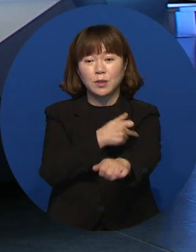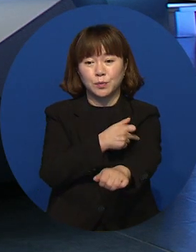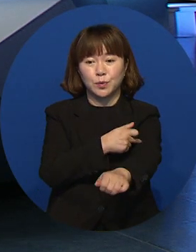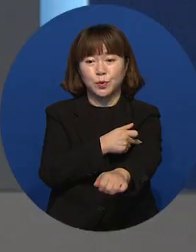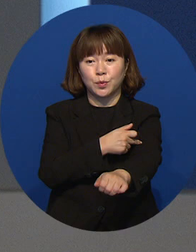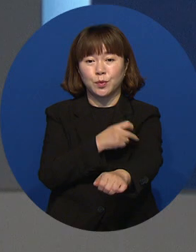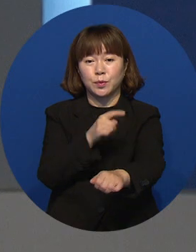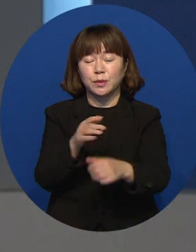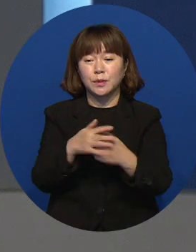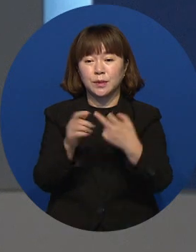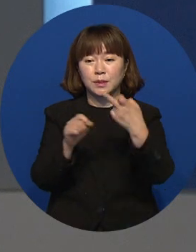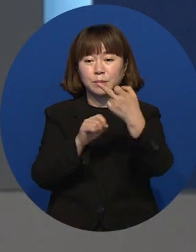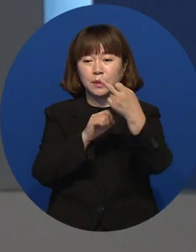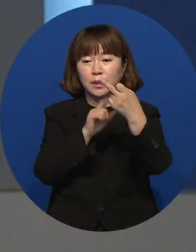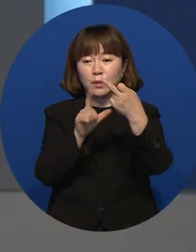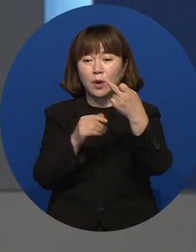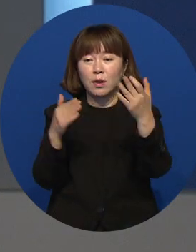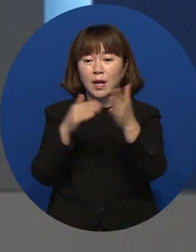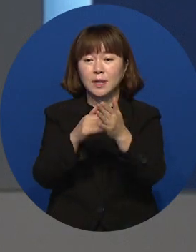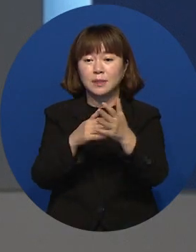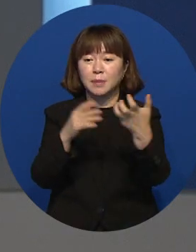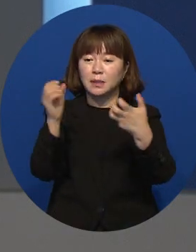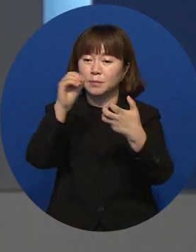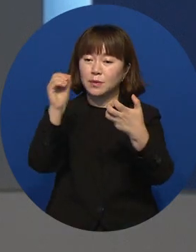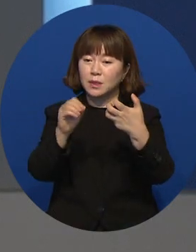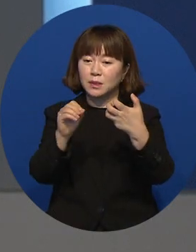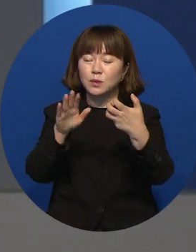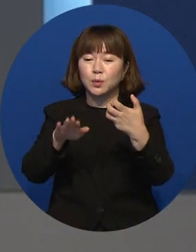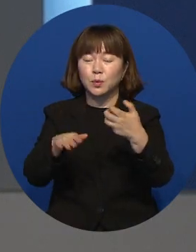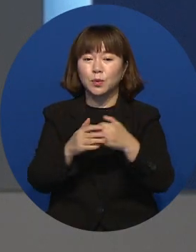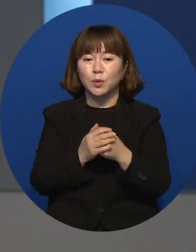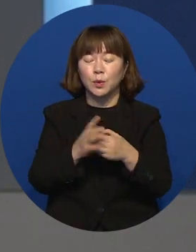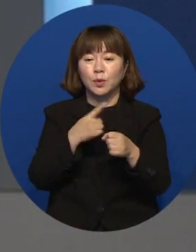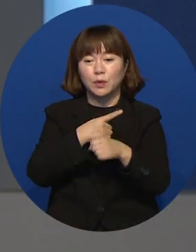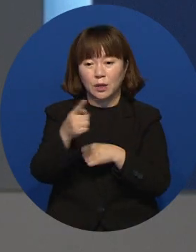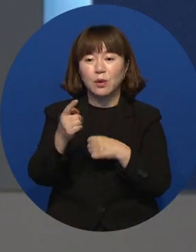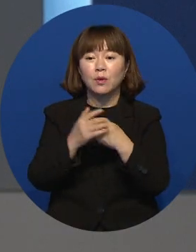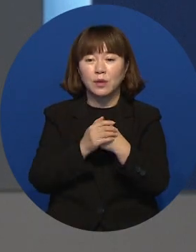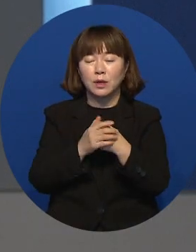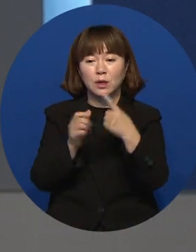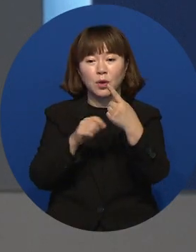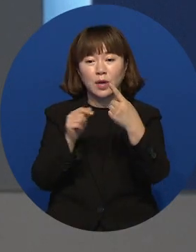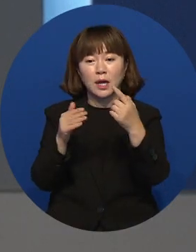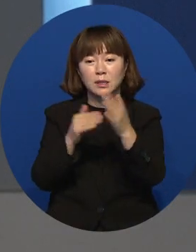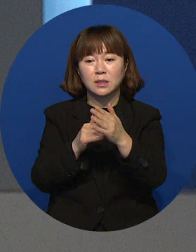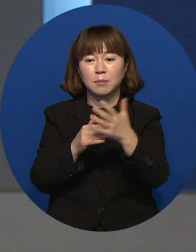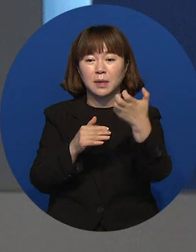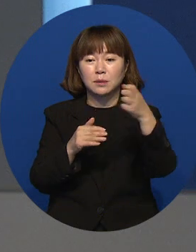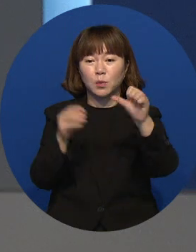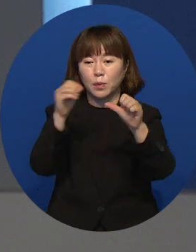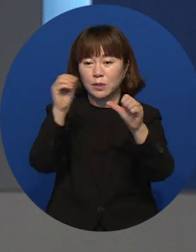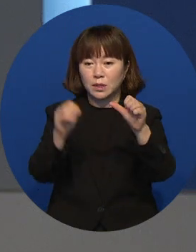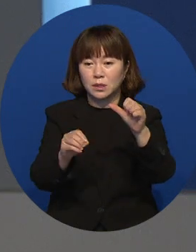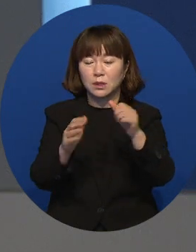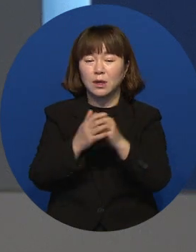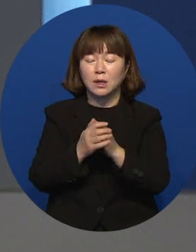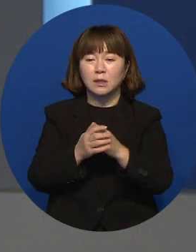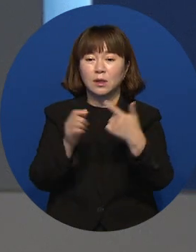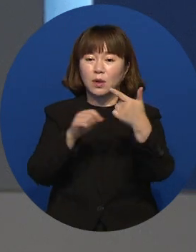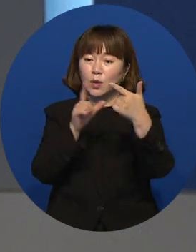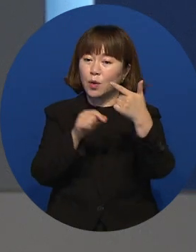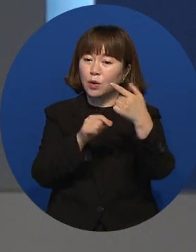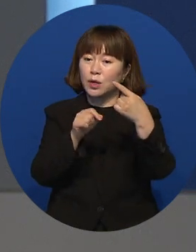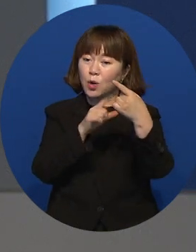12월까지 이제 80% 대를 올리고 내년 1월까지 고 파시고 5% 까지 올려 가지고 내년 2월부터 이제 완전히 이 제품은 이런